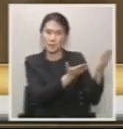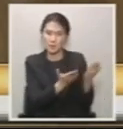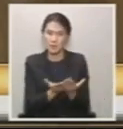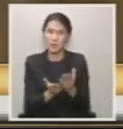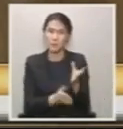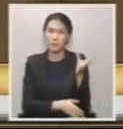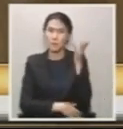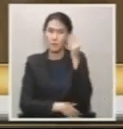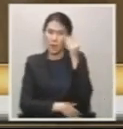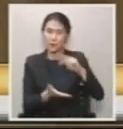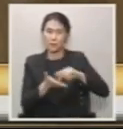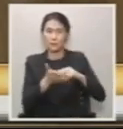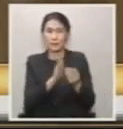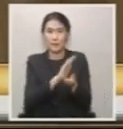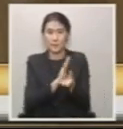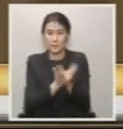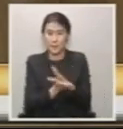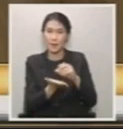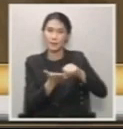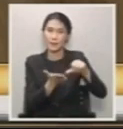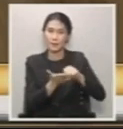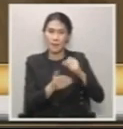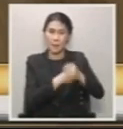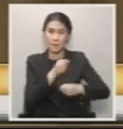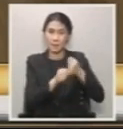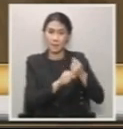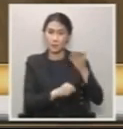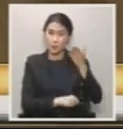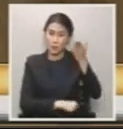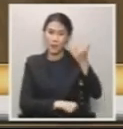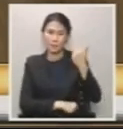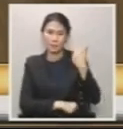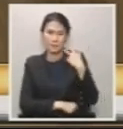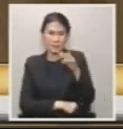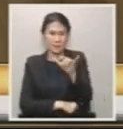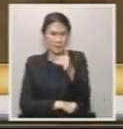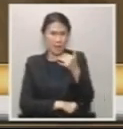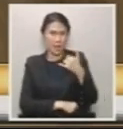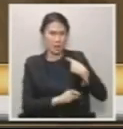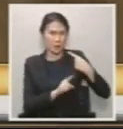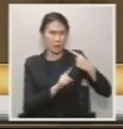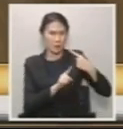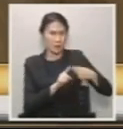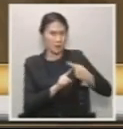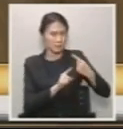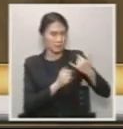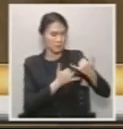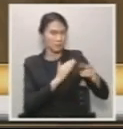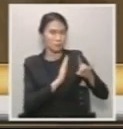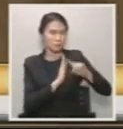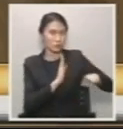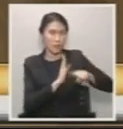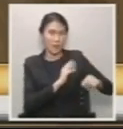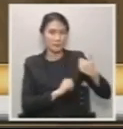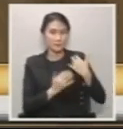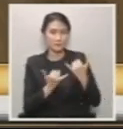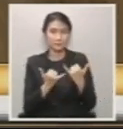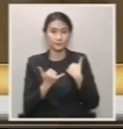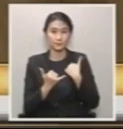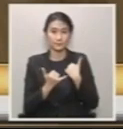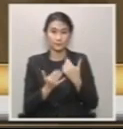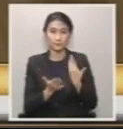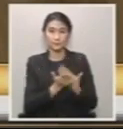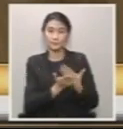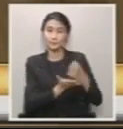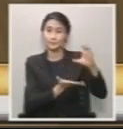พื่อนำไปปรับปรุงในอนาคตปีหน้านะครับก็คืออีกไม่กี่วันนี้แล้วนอกจากนั้นอยากจะกราบเรียนท่านครับว่าวันนี้กอง